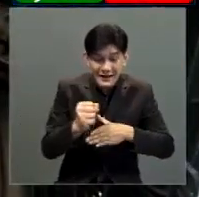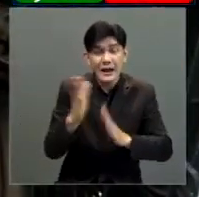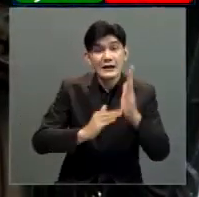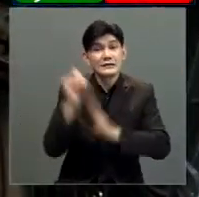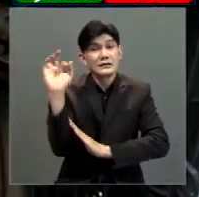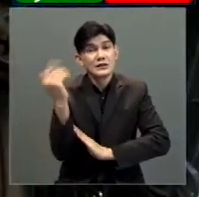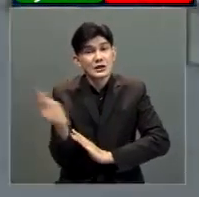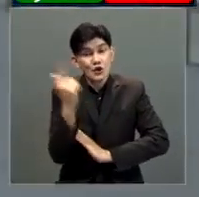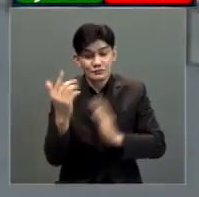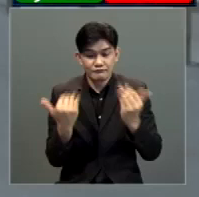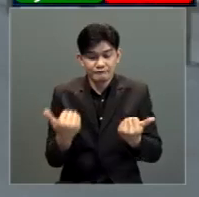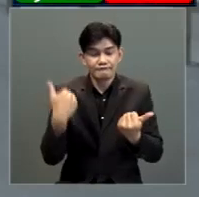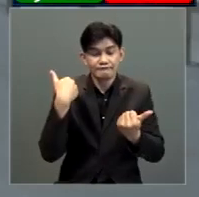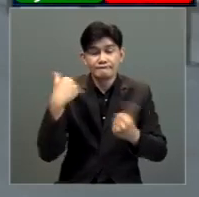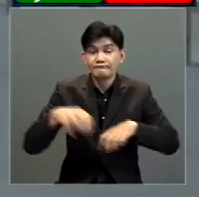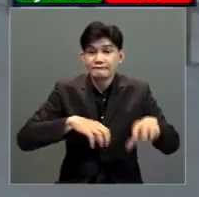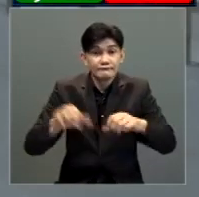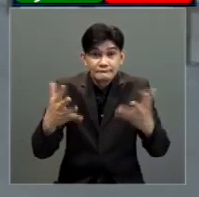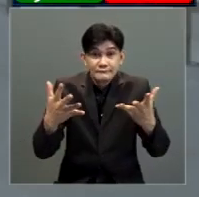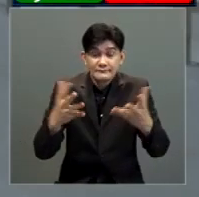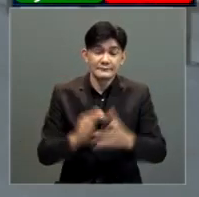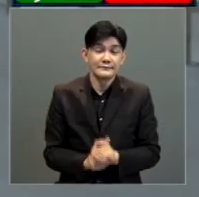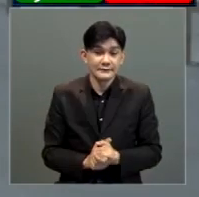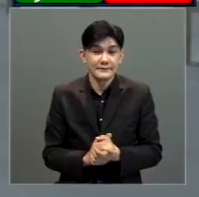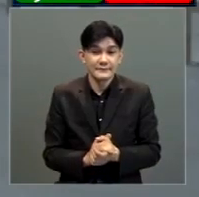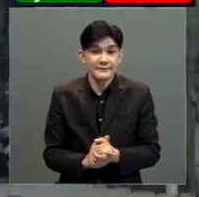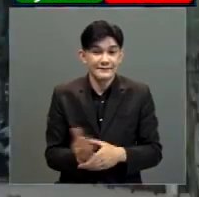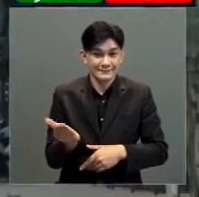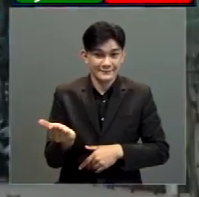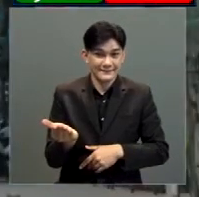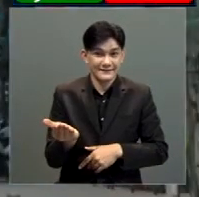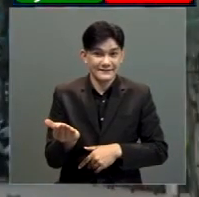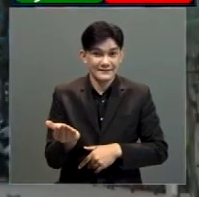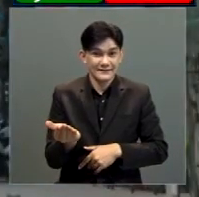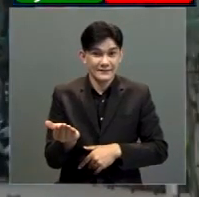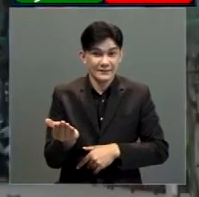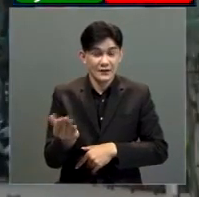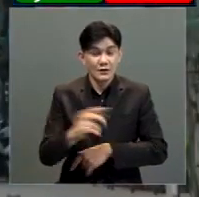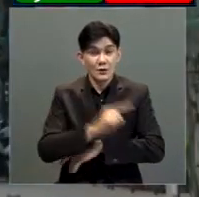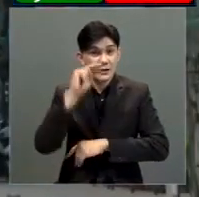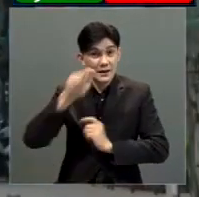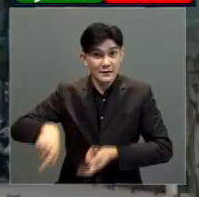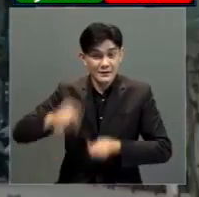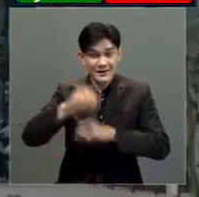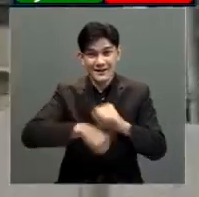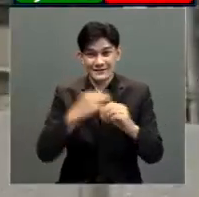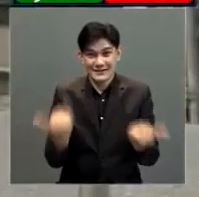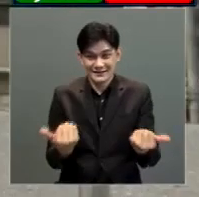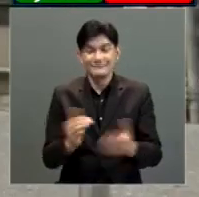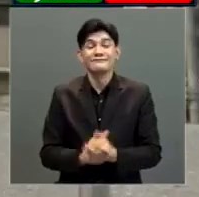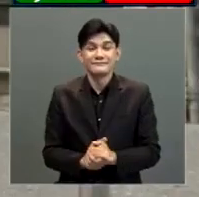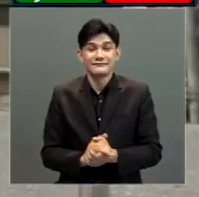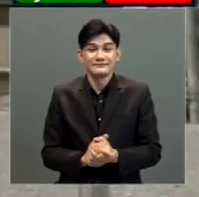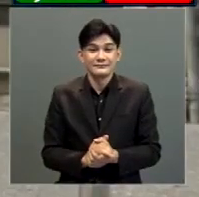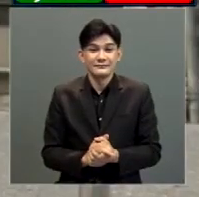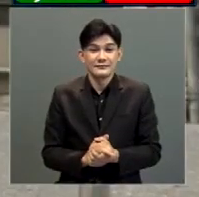มก็แน่นอนนะคะไม่มีการจัดกิจกรรมใดๆนี่คือภาพบรรยากาศช่วงเทศกาลสงกรานต์ในปีนี้นะคะเ